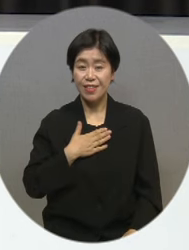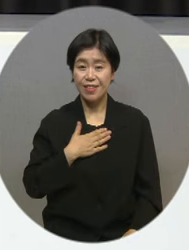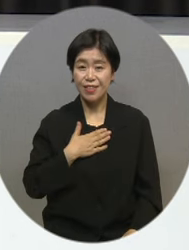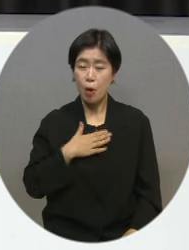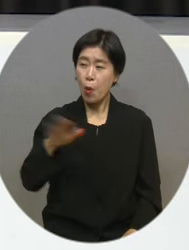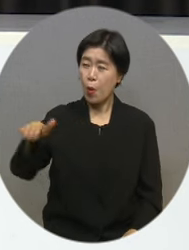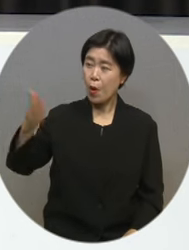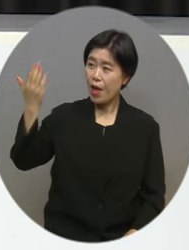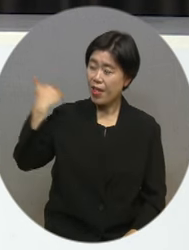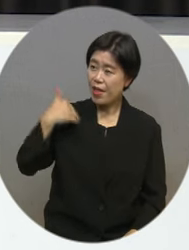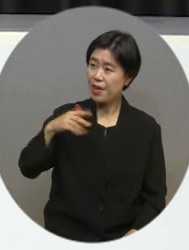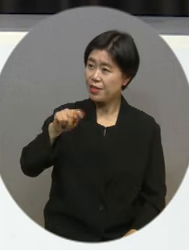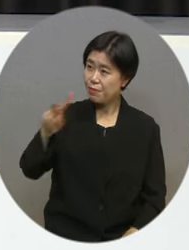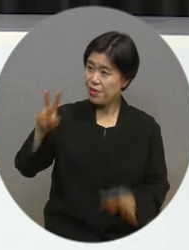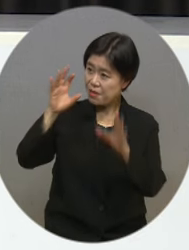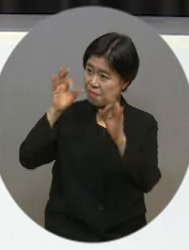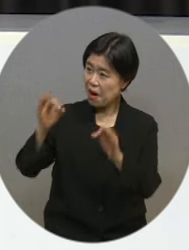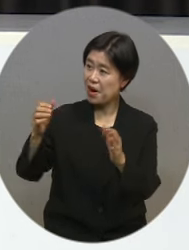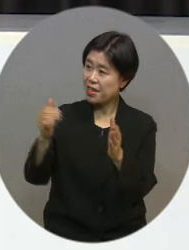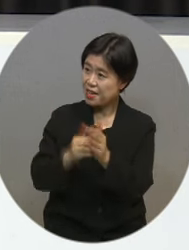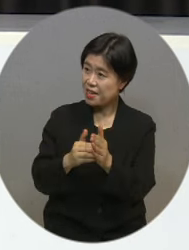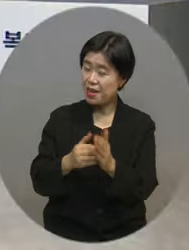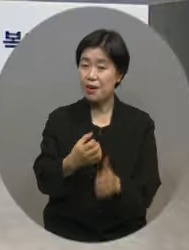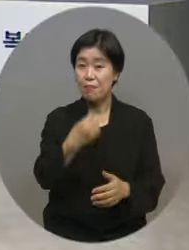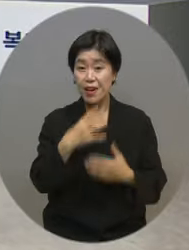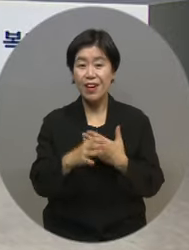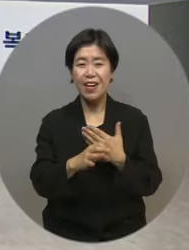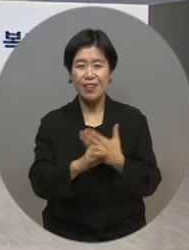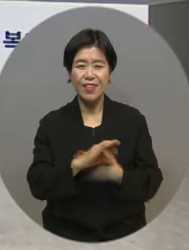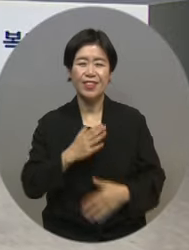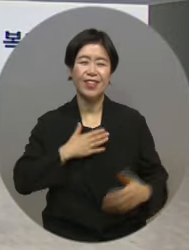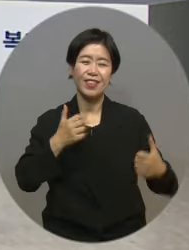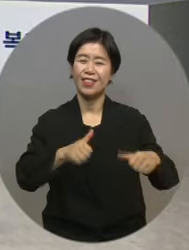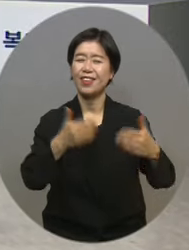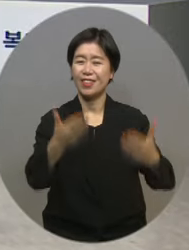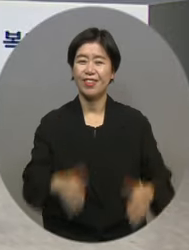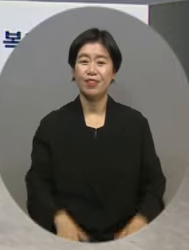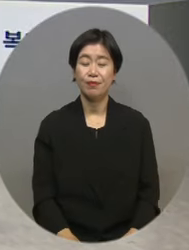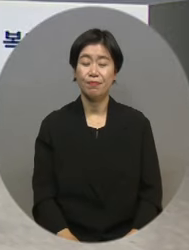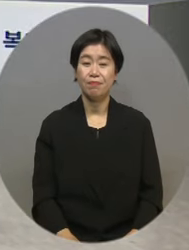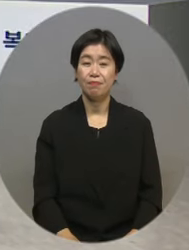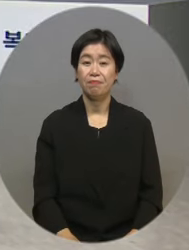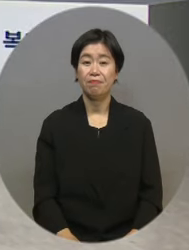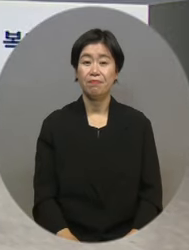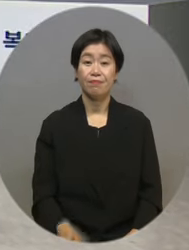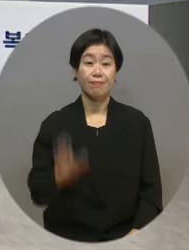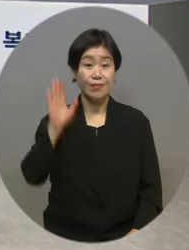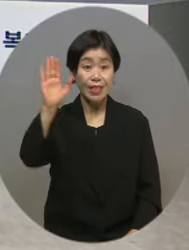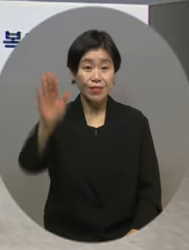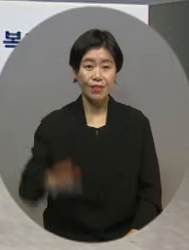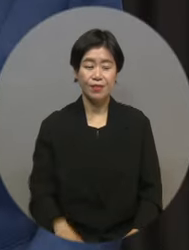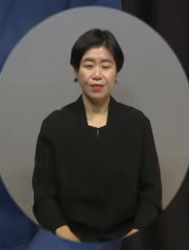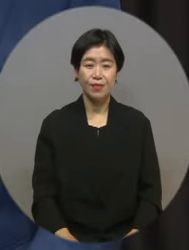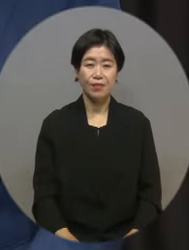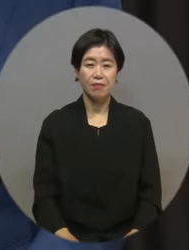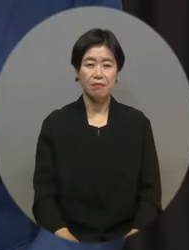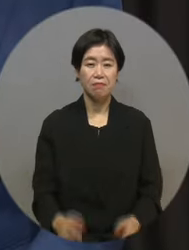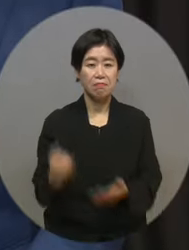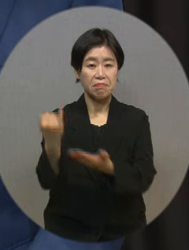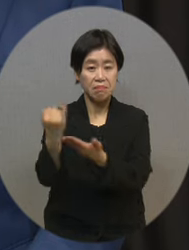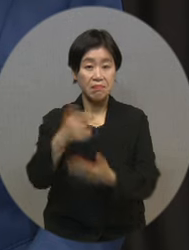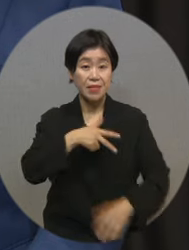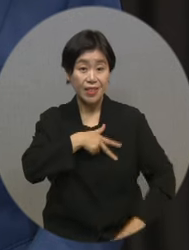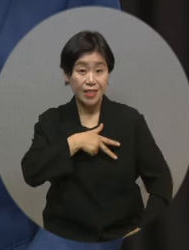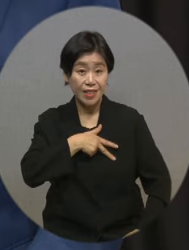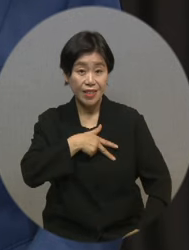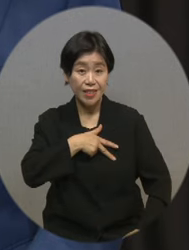주시면 저도 반갑게 함께 인사드리겠습니다. 아유, 물론 이제 앞으로는 서미화 의원님 하시면